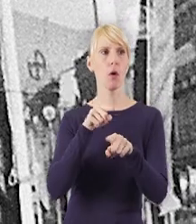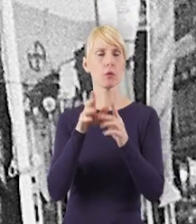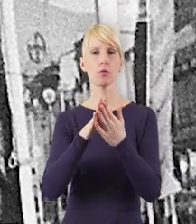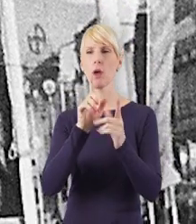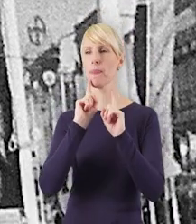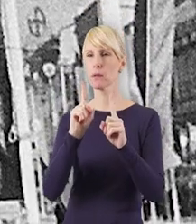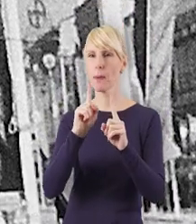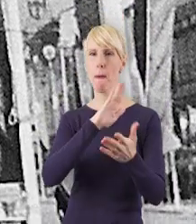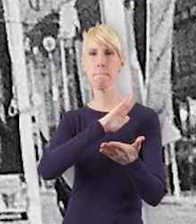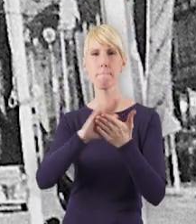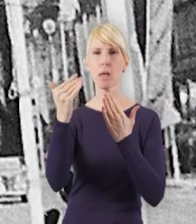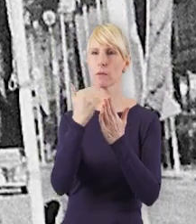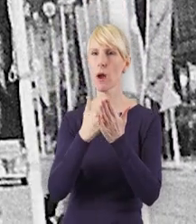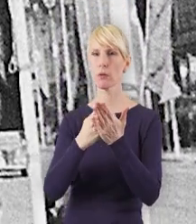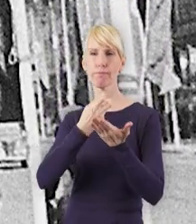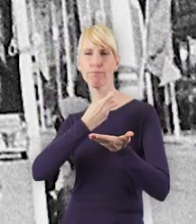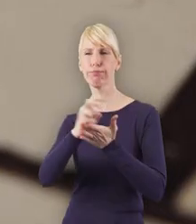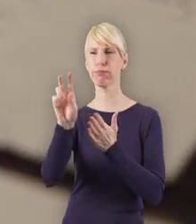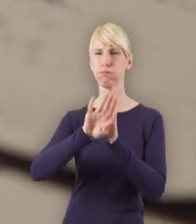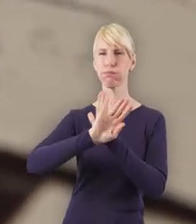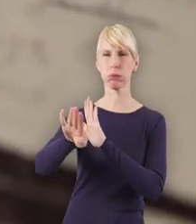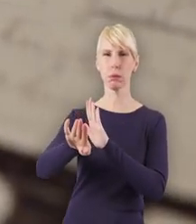na bezwarunkową eksterminację.